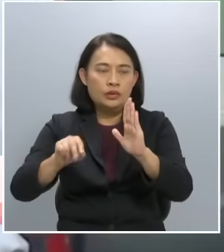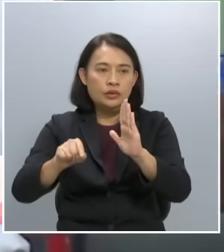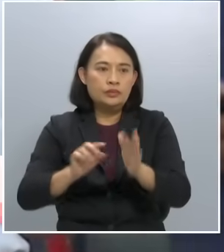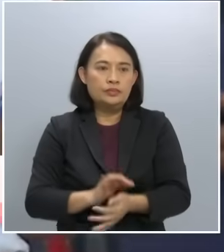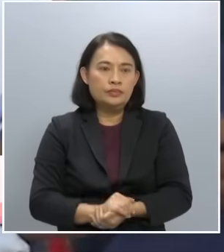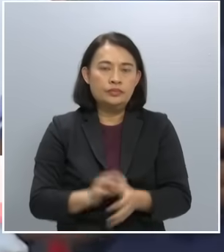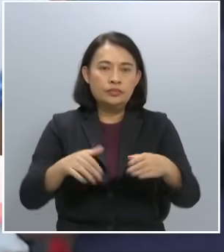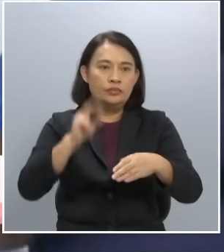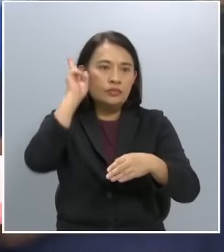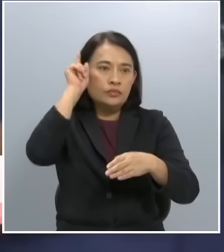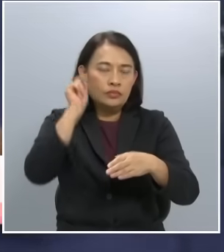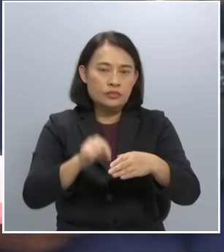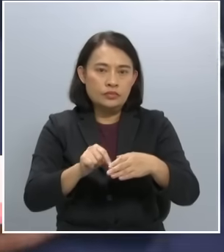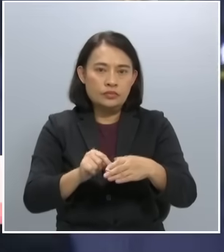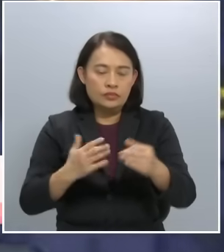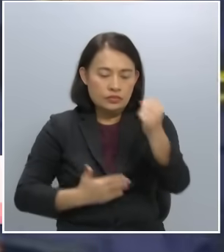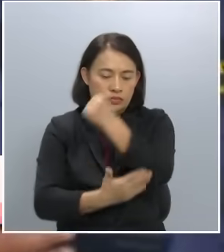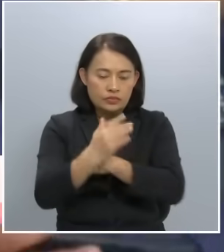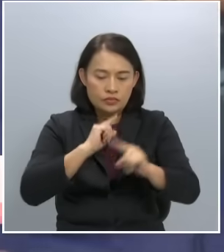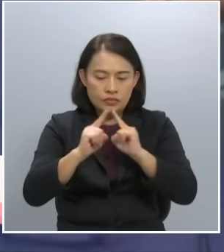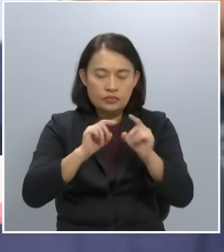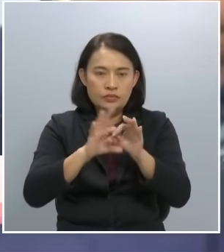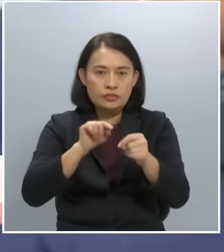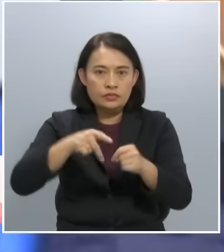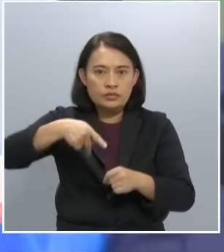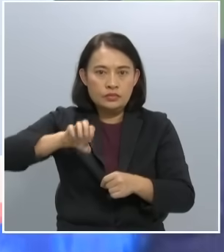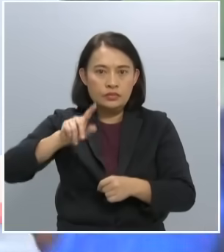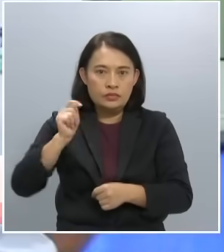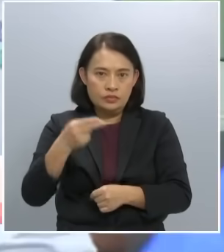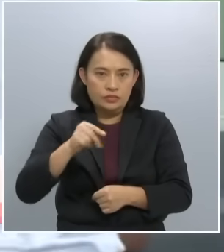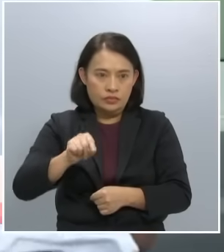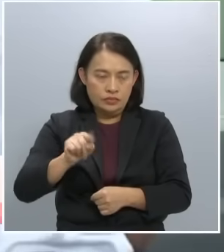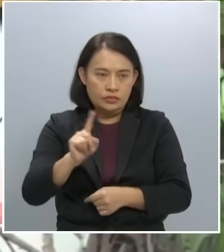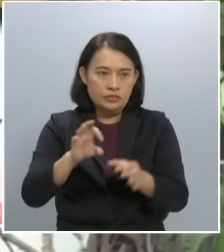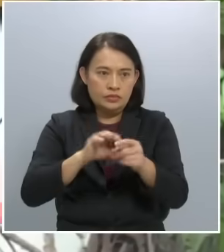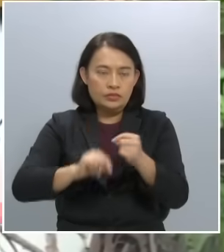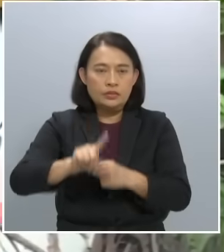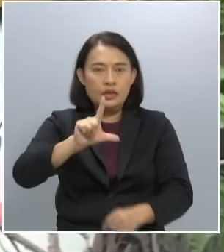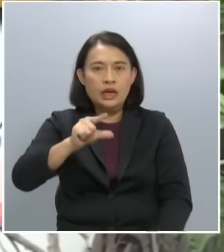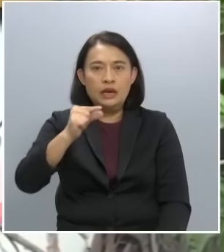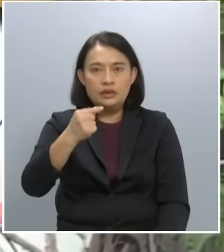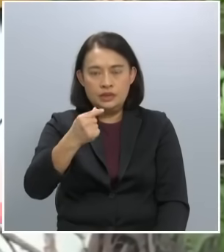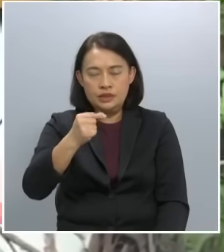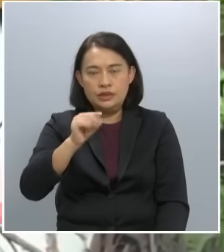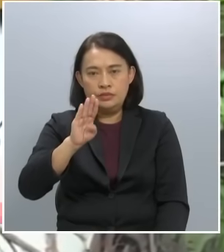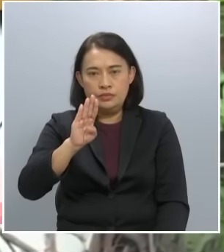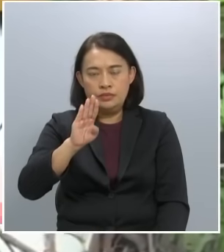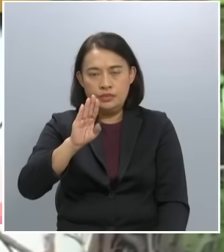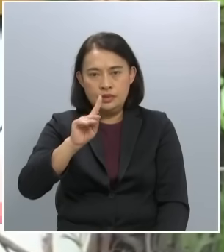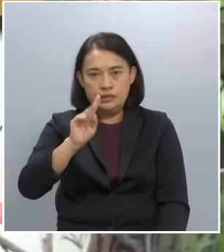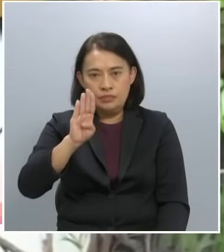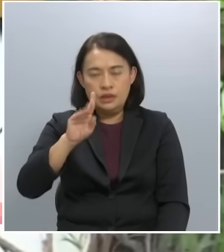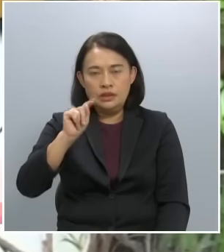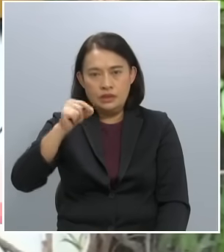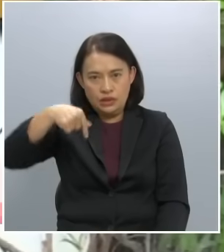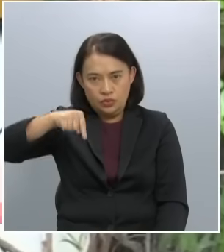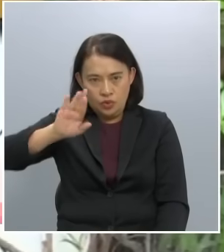ข่าวเที่ยงวันทาเหตุการณ์ครับได้มีโอกาสพูดคุยทางคุณพีทซึ่งเธอเองเป็นอ่า lgbtqนะฮะเป็นน้องของผู้เสียชีวิตบอกว่า